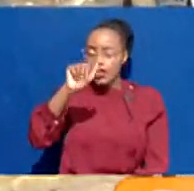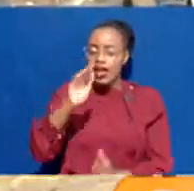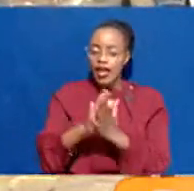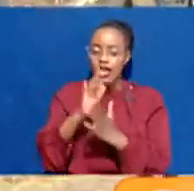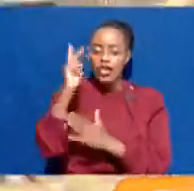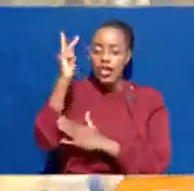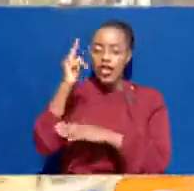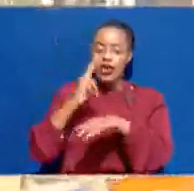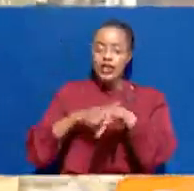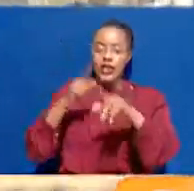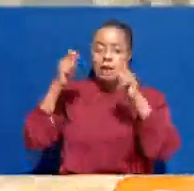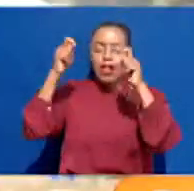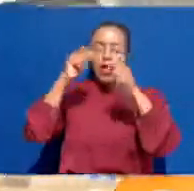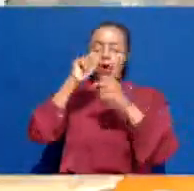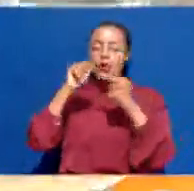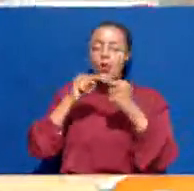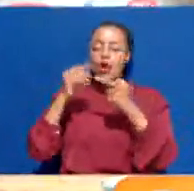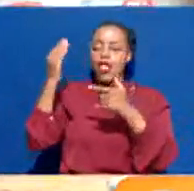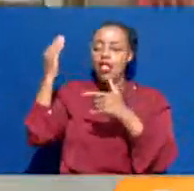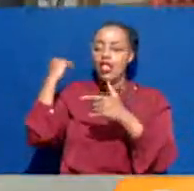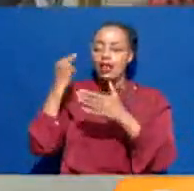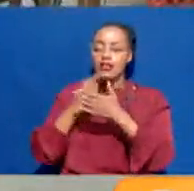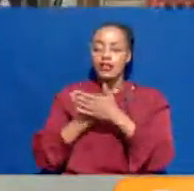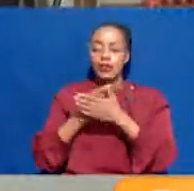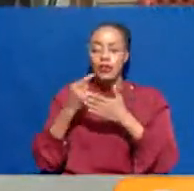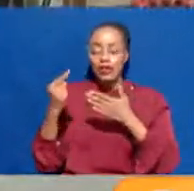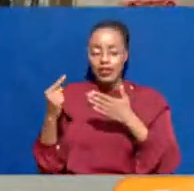wakati wa maandamano wiki iliyopita.